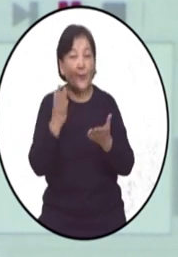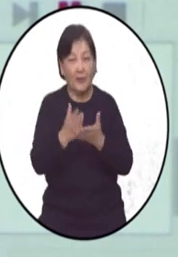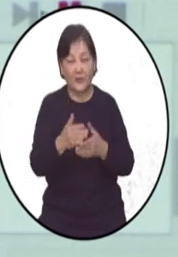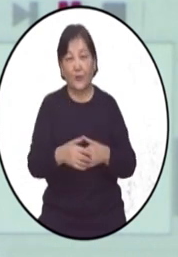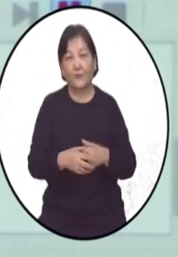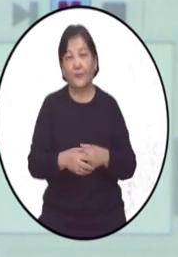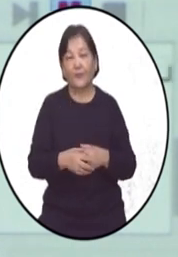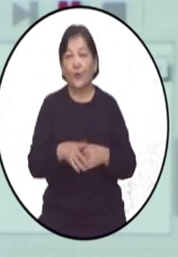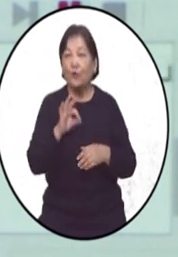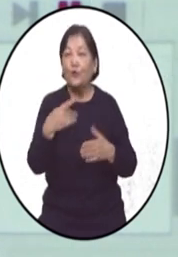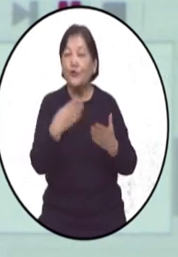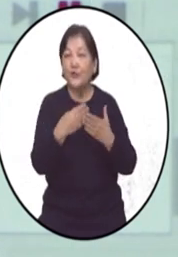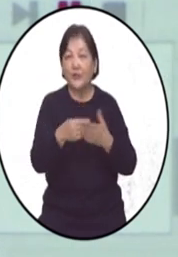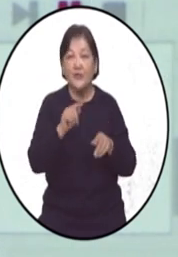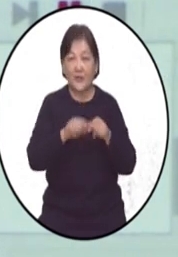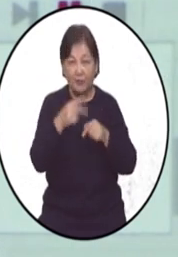За дахиад өөр жишээн дээр шалгая.